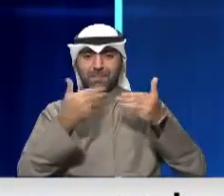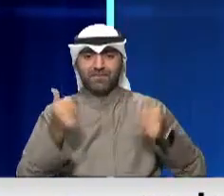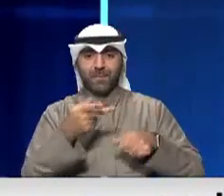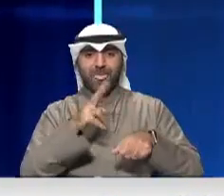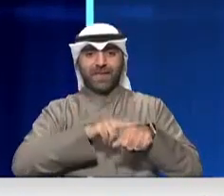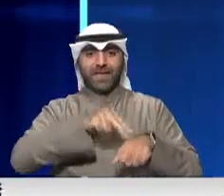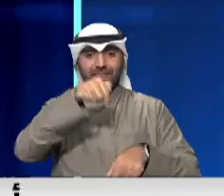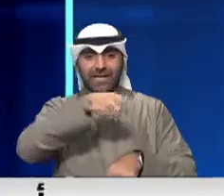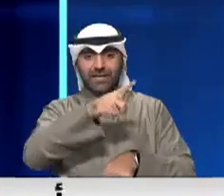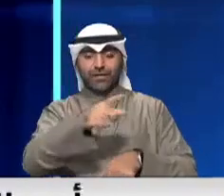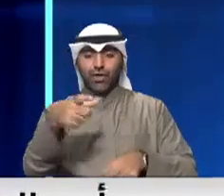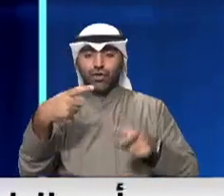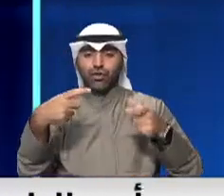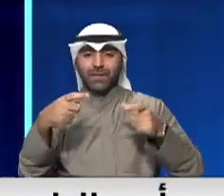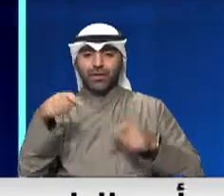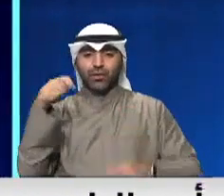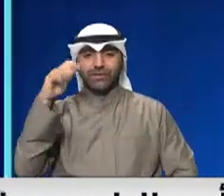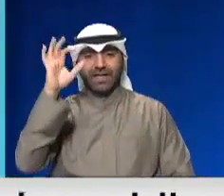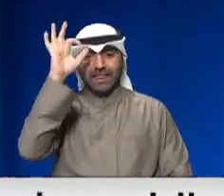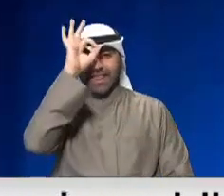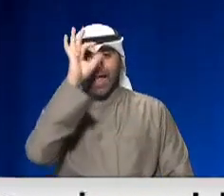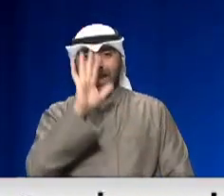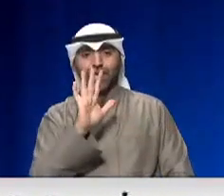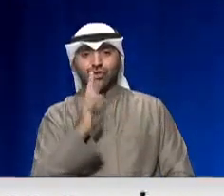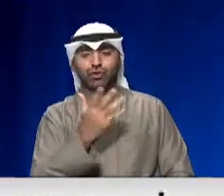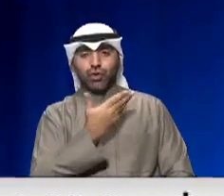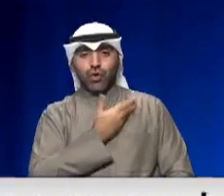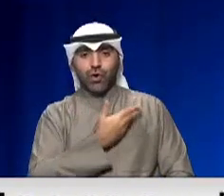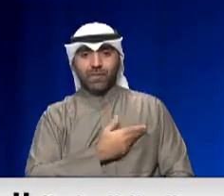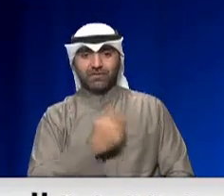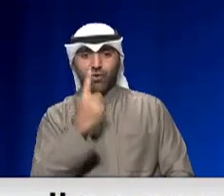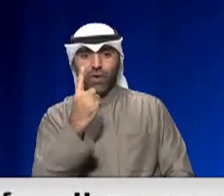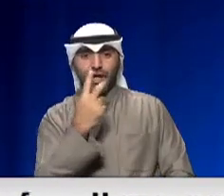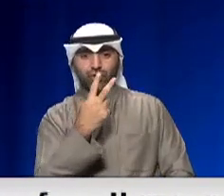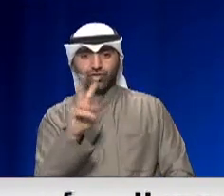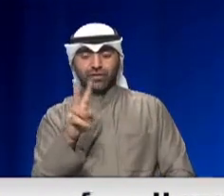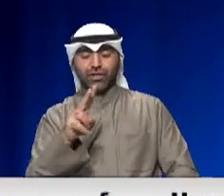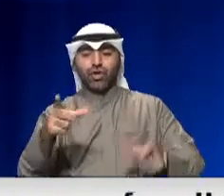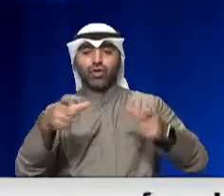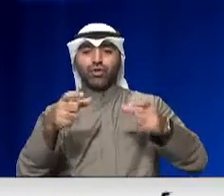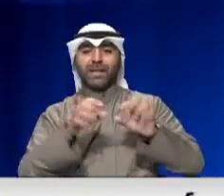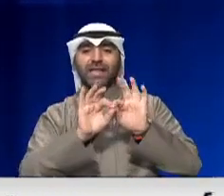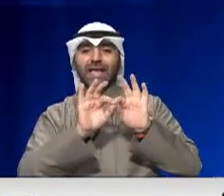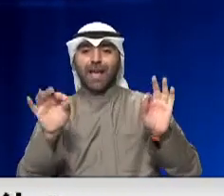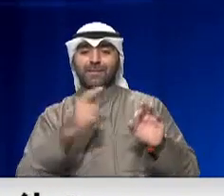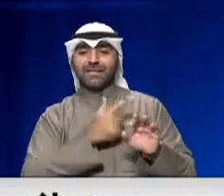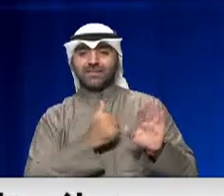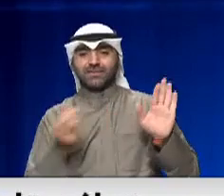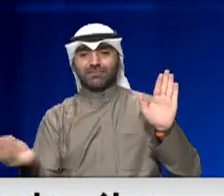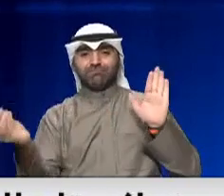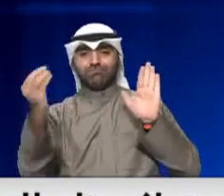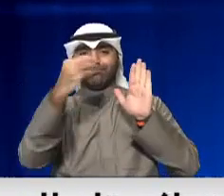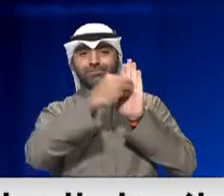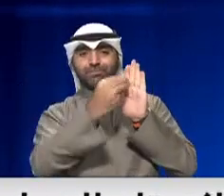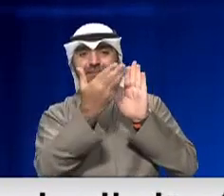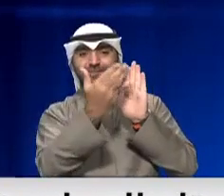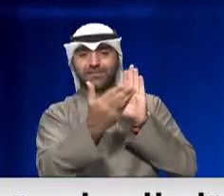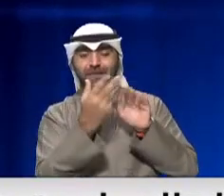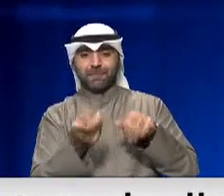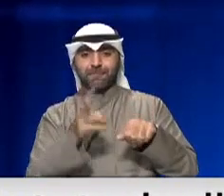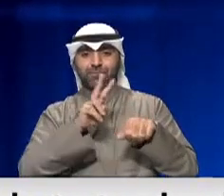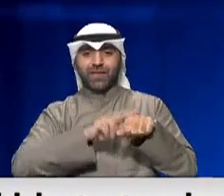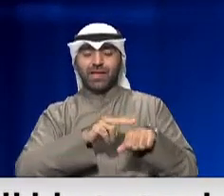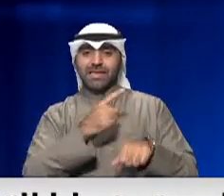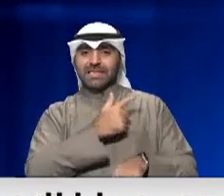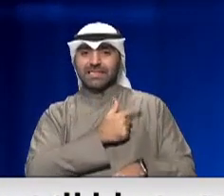يشتمل كذلك على إضافة أسماء من أهملوا بغير حق في الجداول السابقة، وحذف